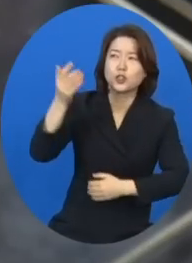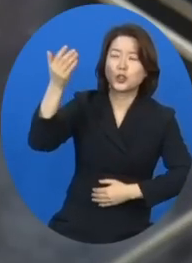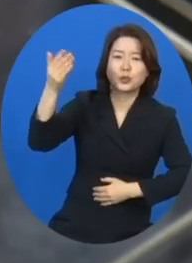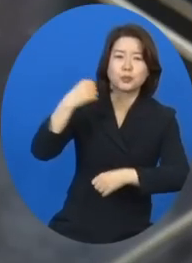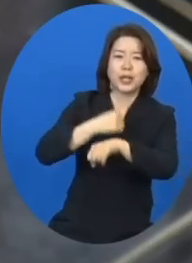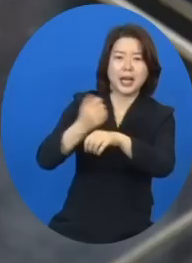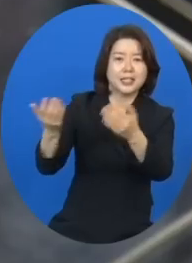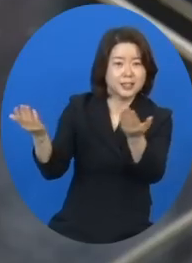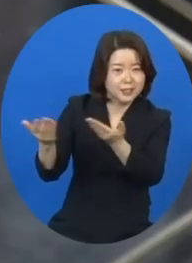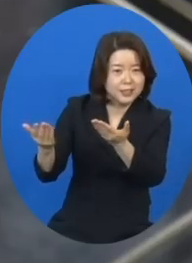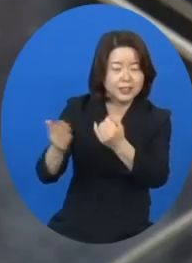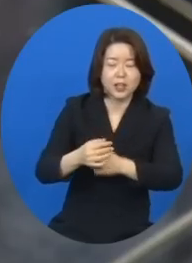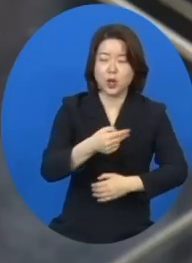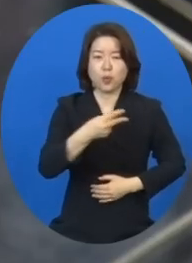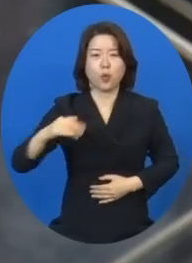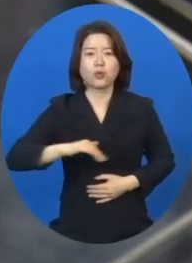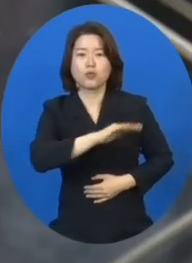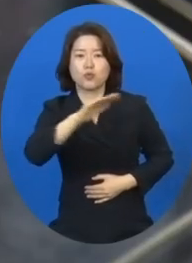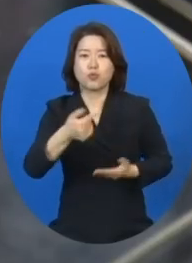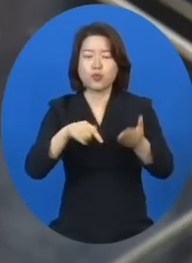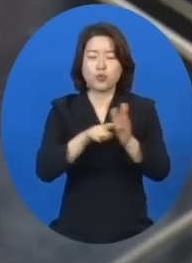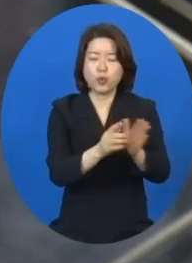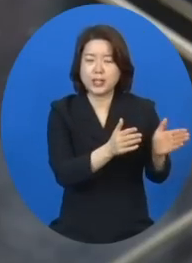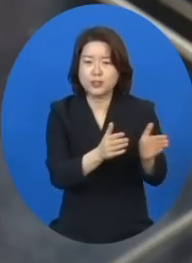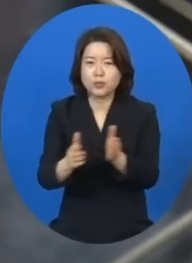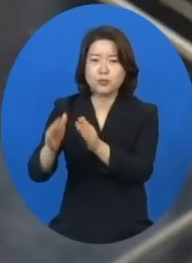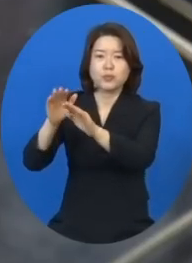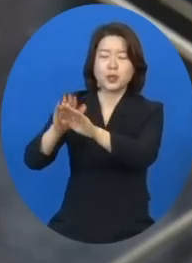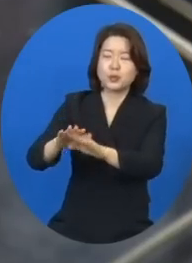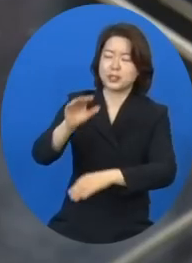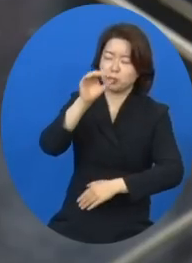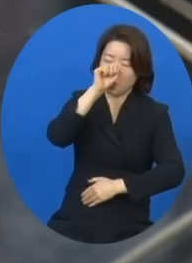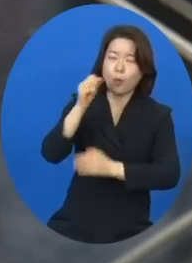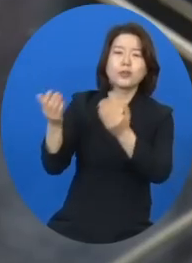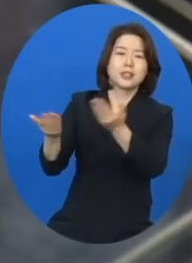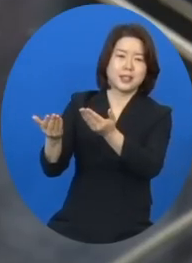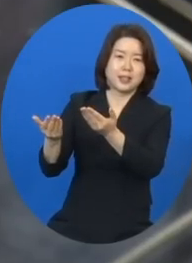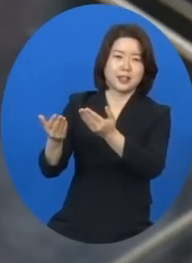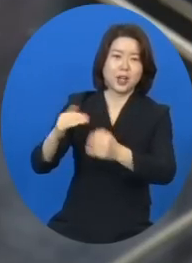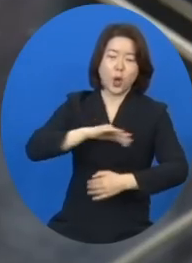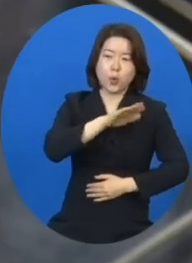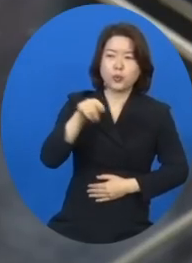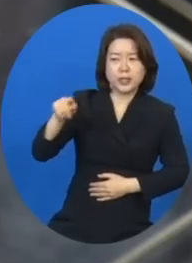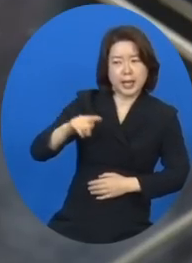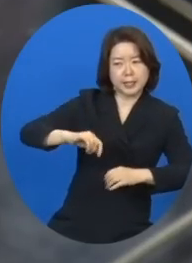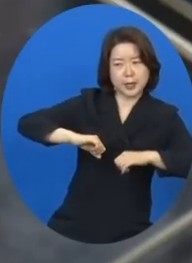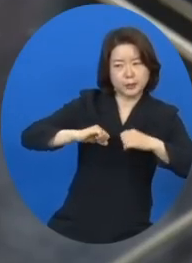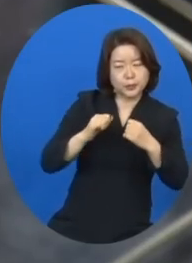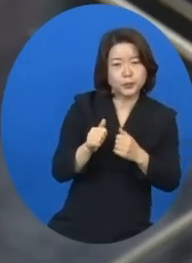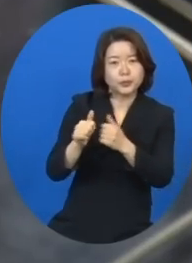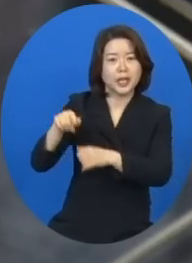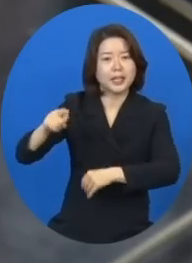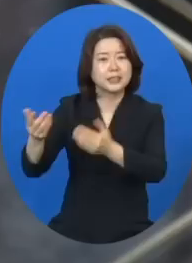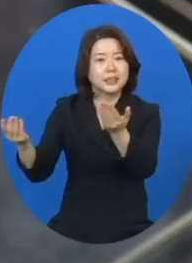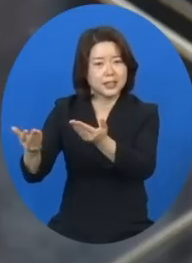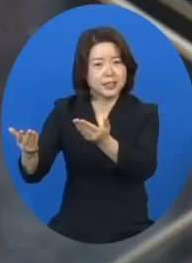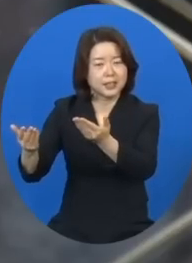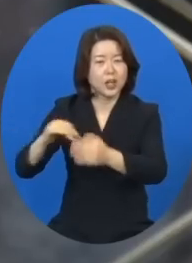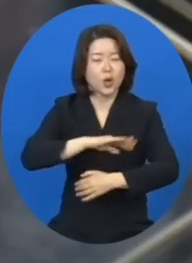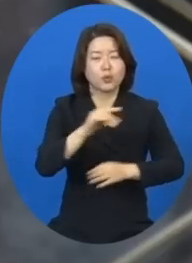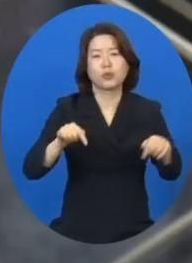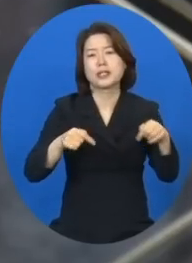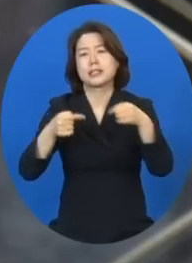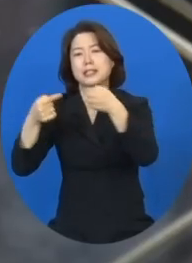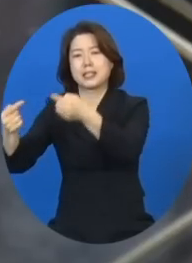하시는 일, 곧 우리를 위해 마련해 놓으신 선한 일, 우리가 해야 할 그 일에 우리를